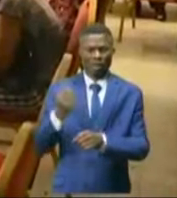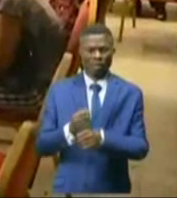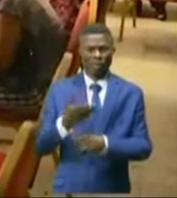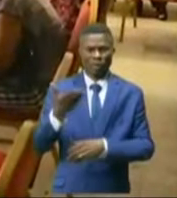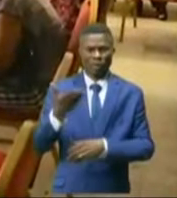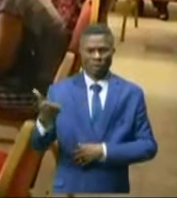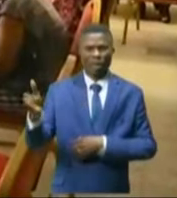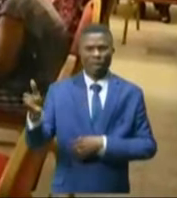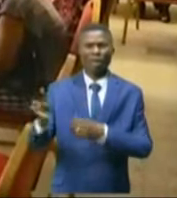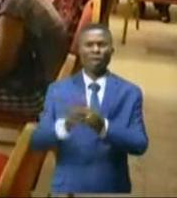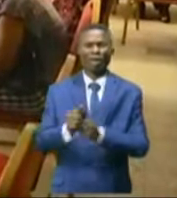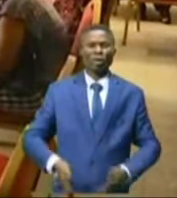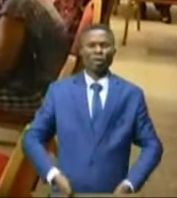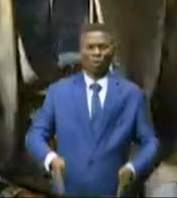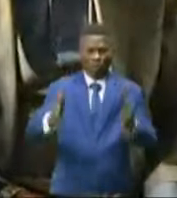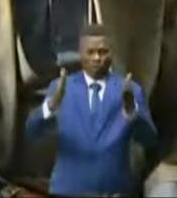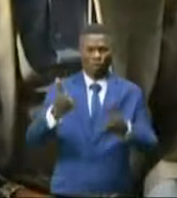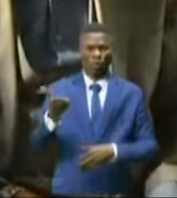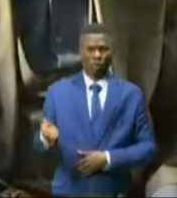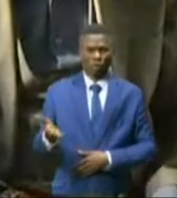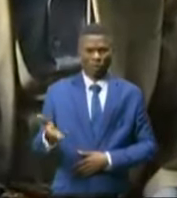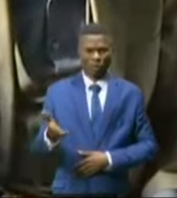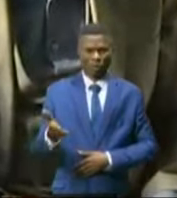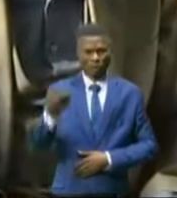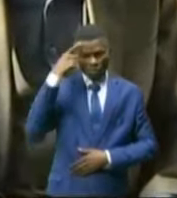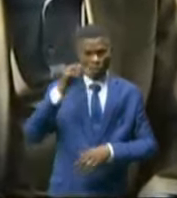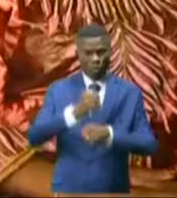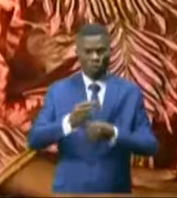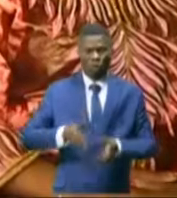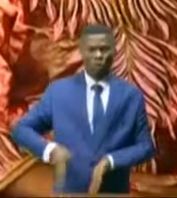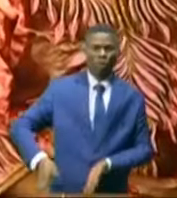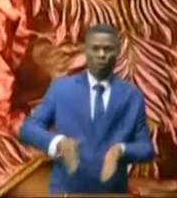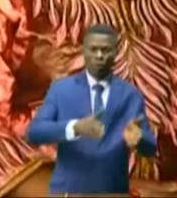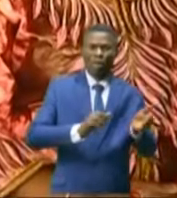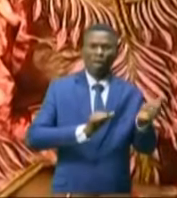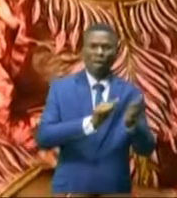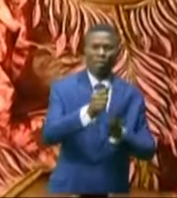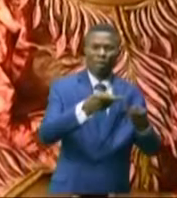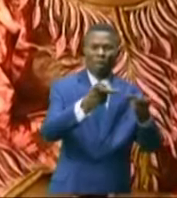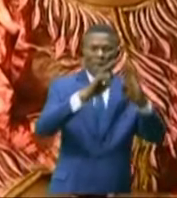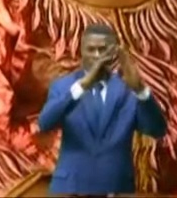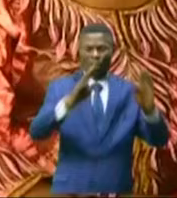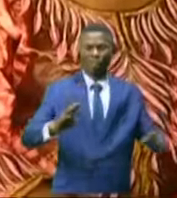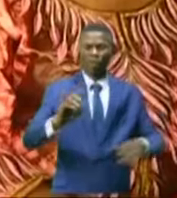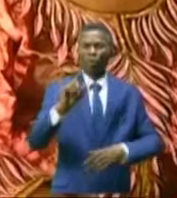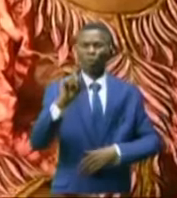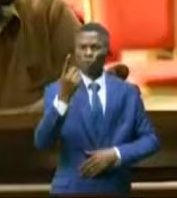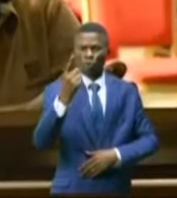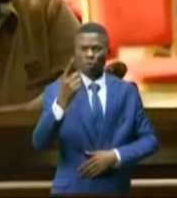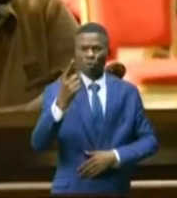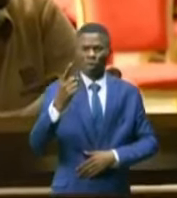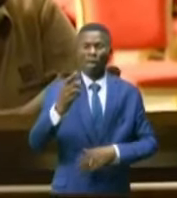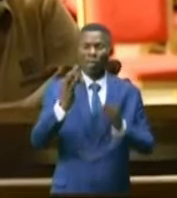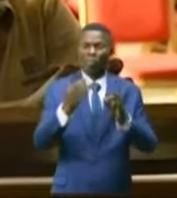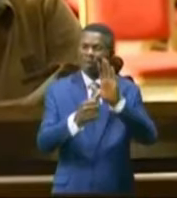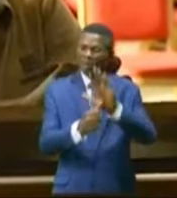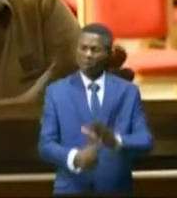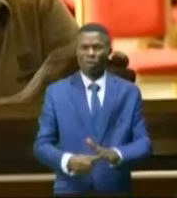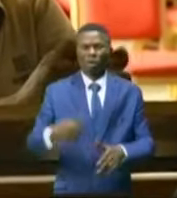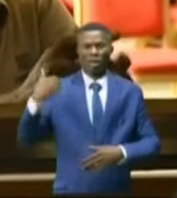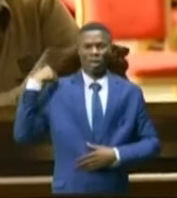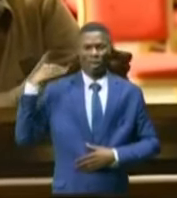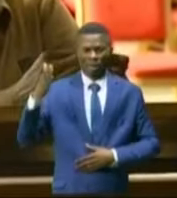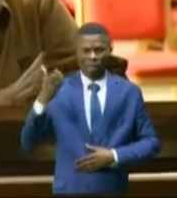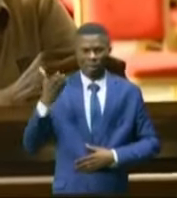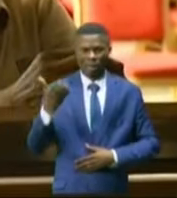de démolition de cette partie des routes en vue de créer un passage dans un domaine privé au détriment de l'État. Les propriétaires de